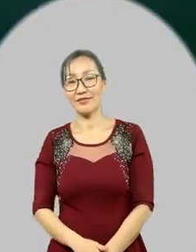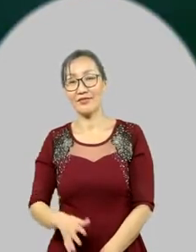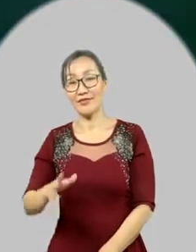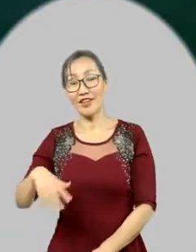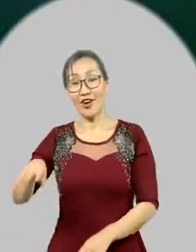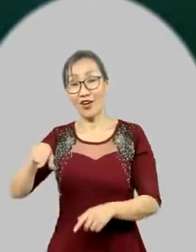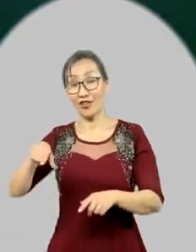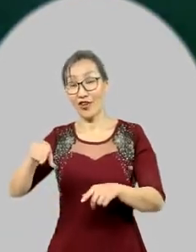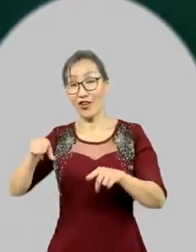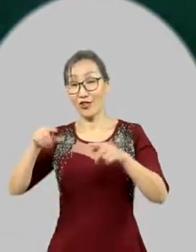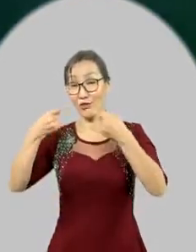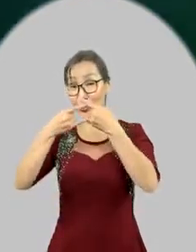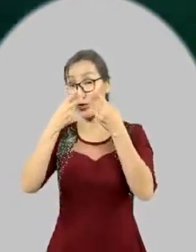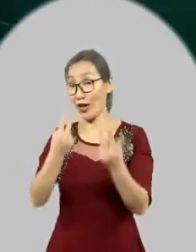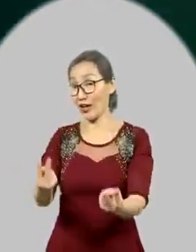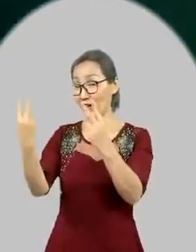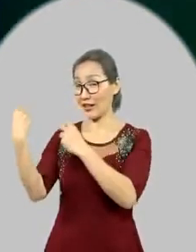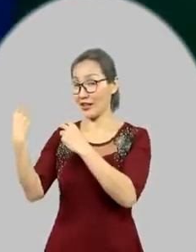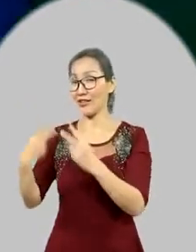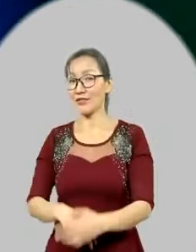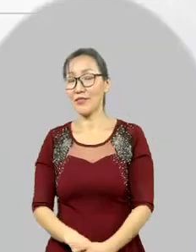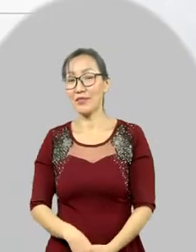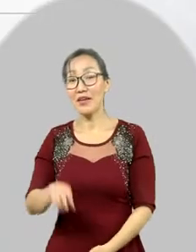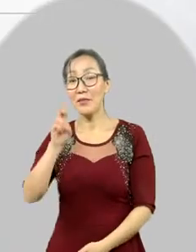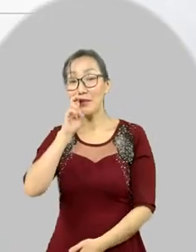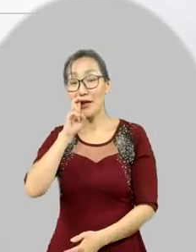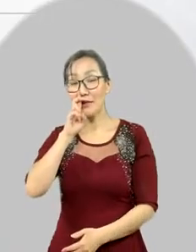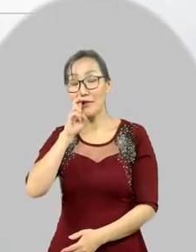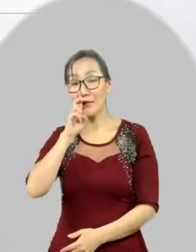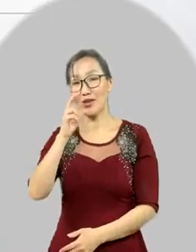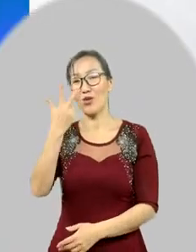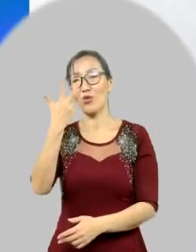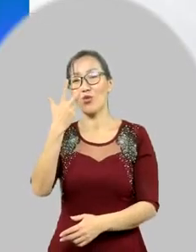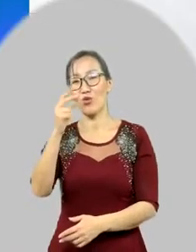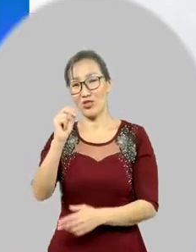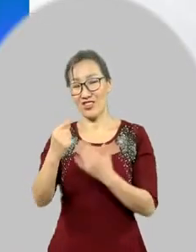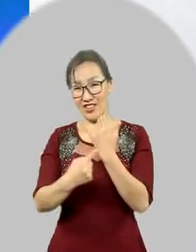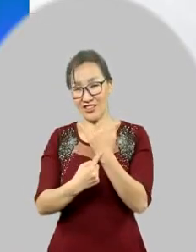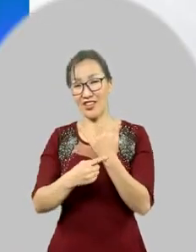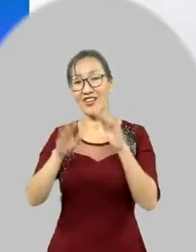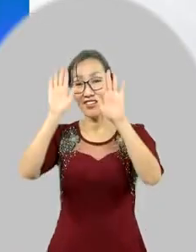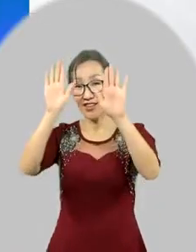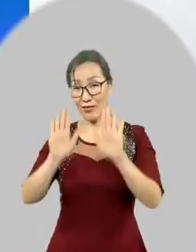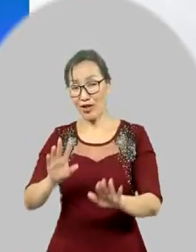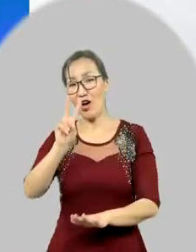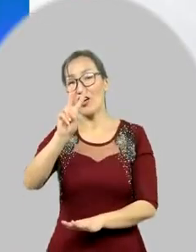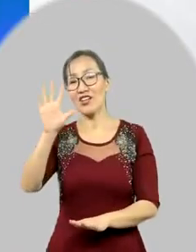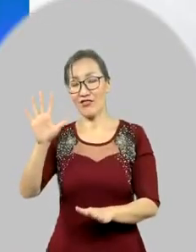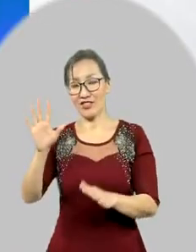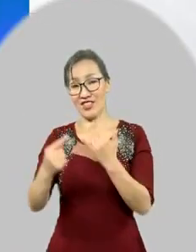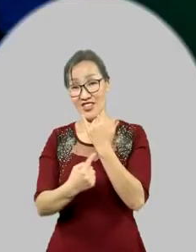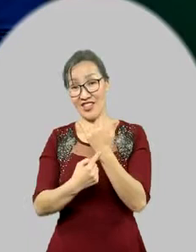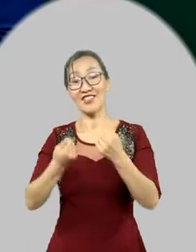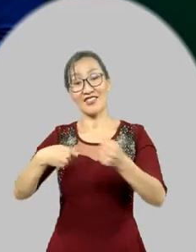За бүгдээрээ дэлгэц рүү анхаарлаа хандуулъя. Бям гарагт 30 цэцэг, ням гарагт 25 цэцэг зарсан